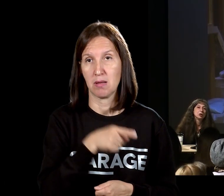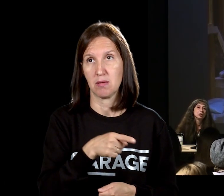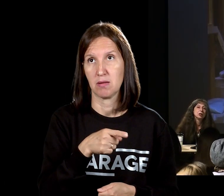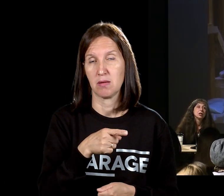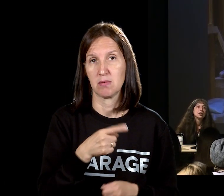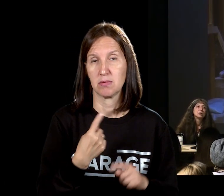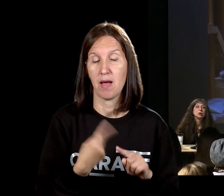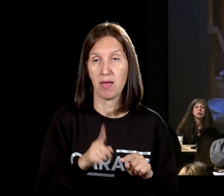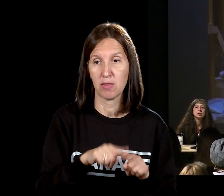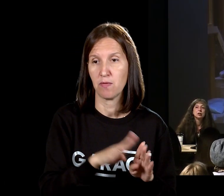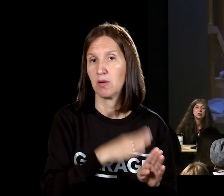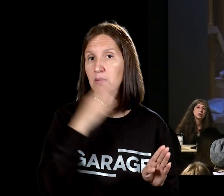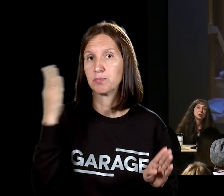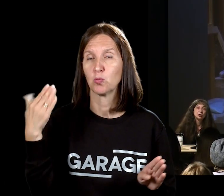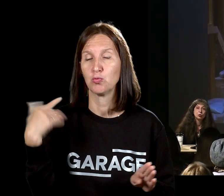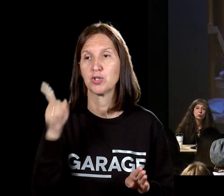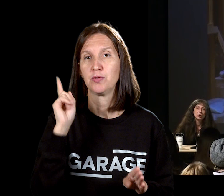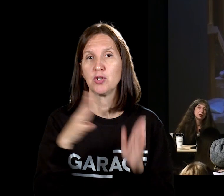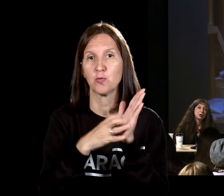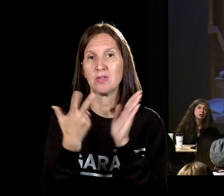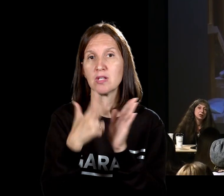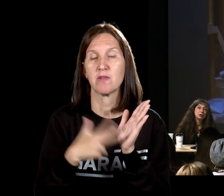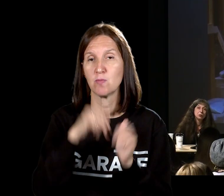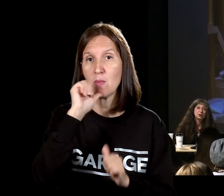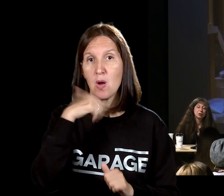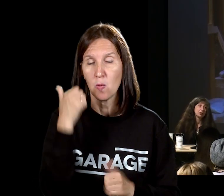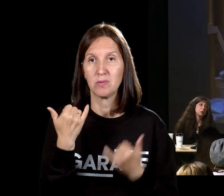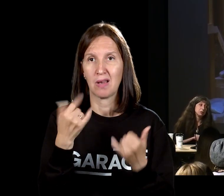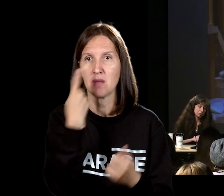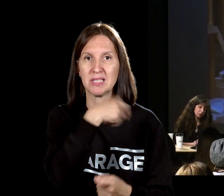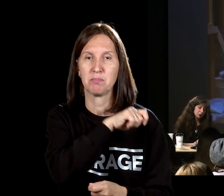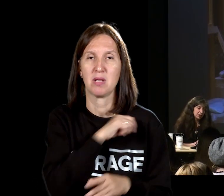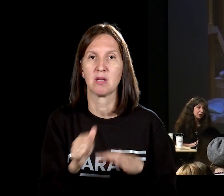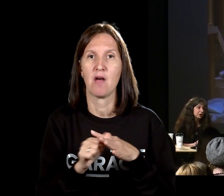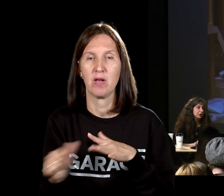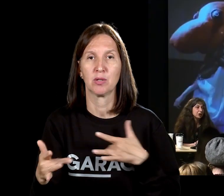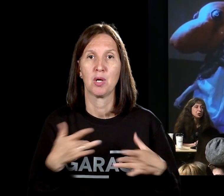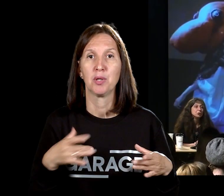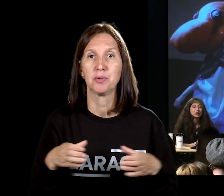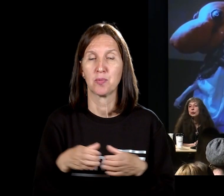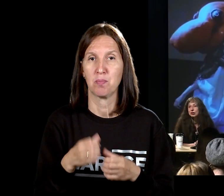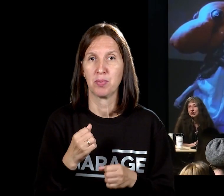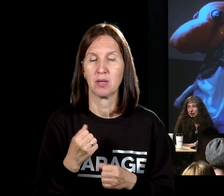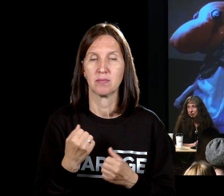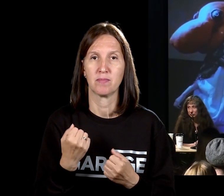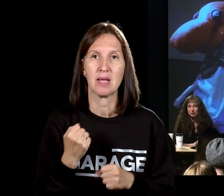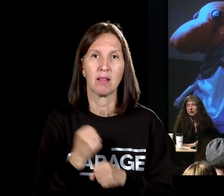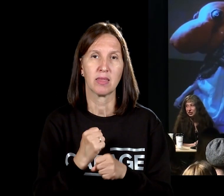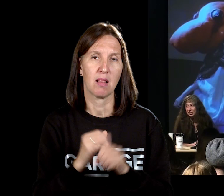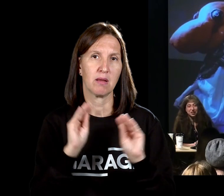когда он для испанской авангардной труппы «Ла-Клака» делает вместе как бы марионетки, да, костюмы, статуи, я не